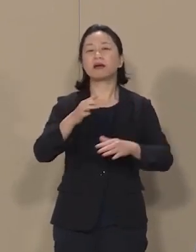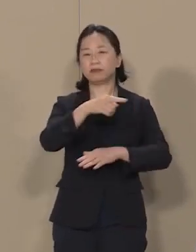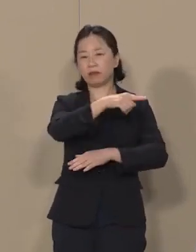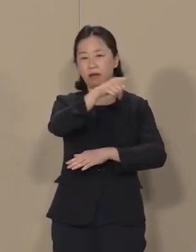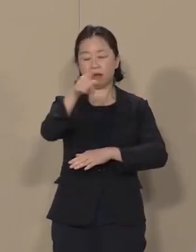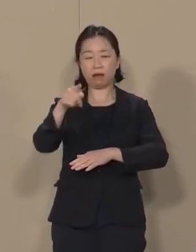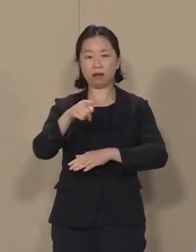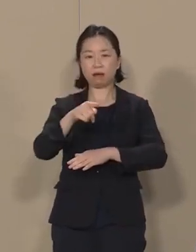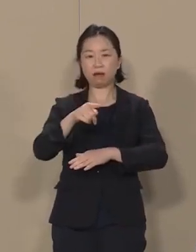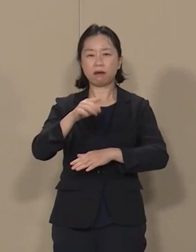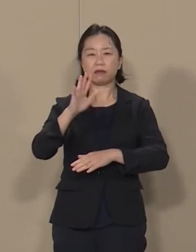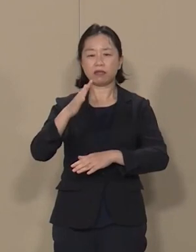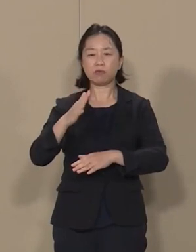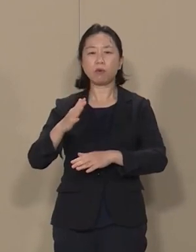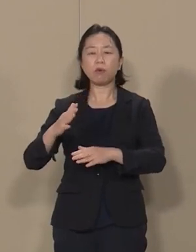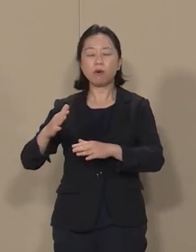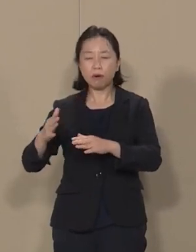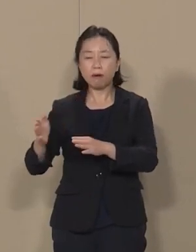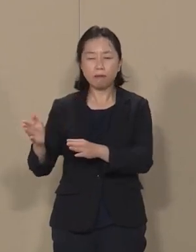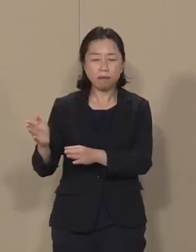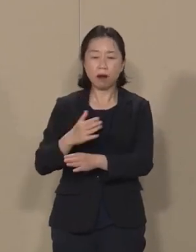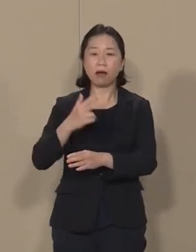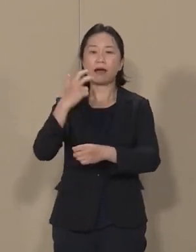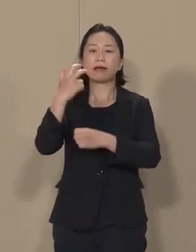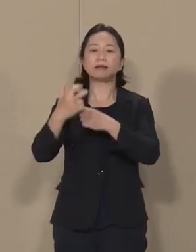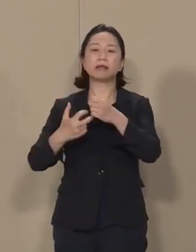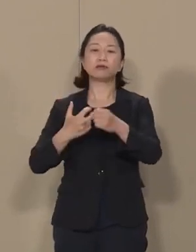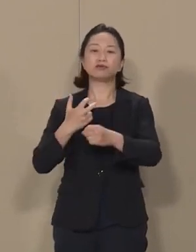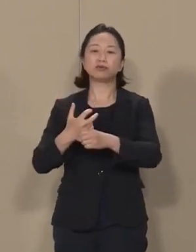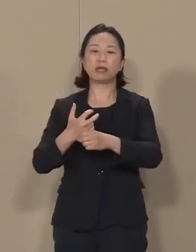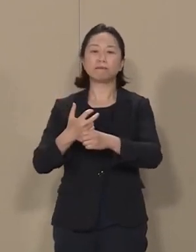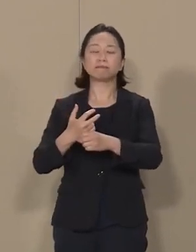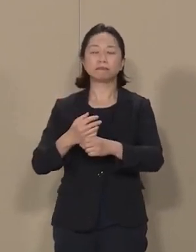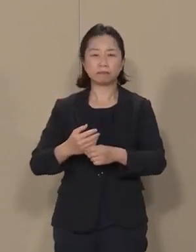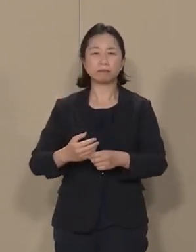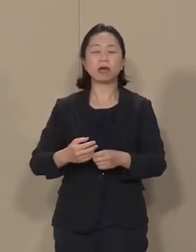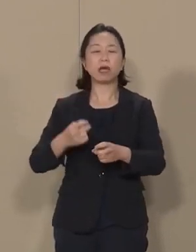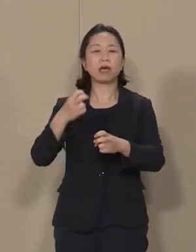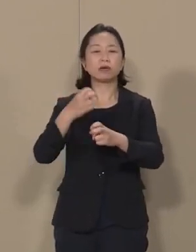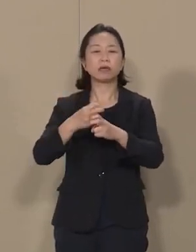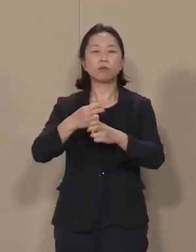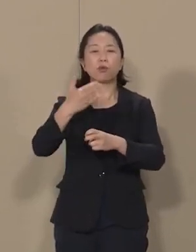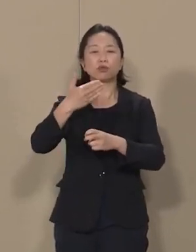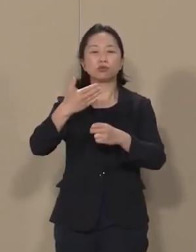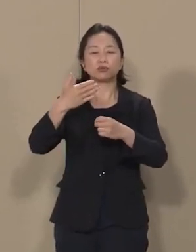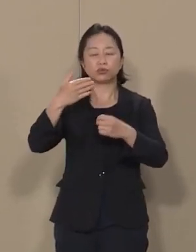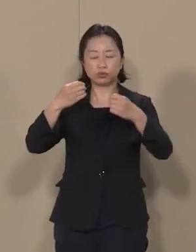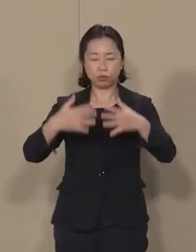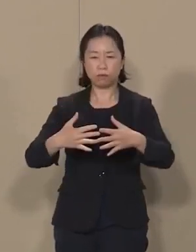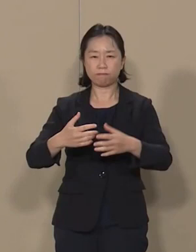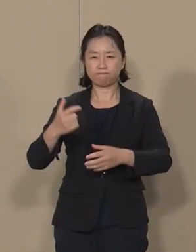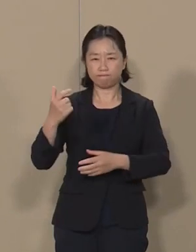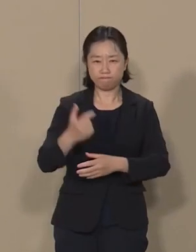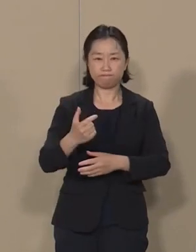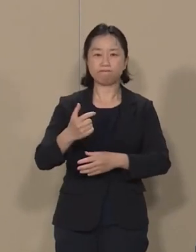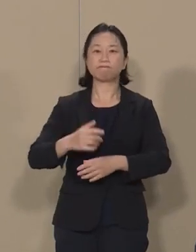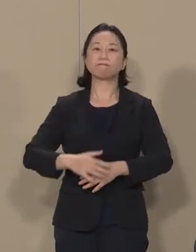70有余年と憲法9条は日本に存在を致しました